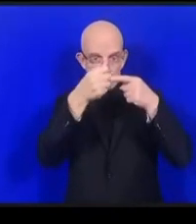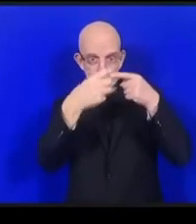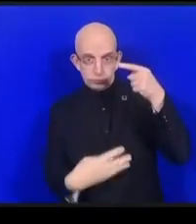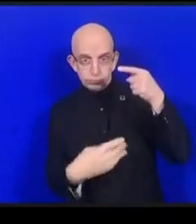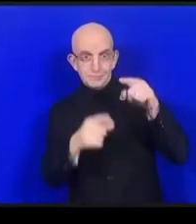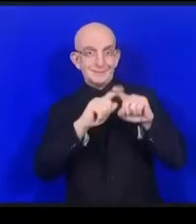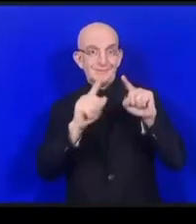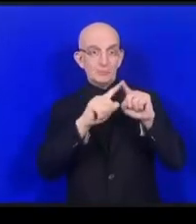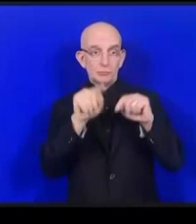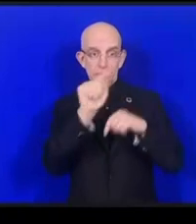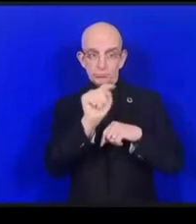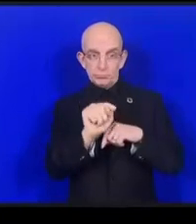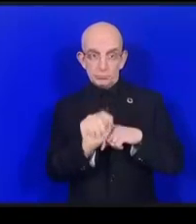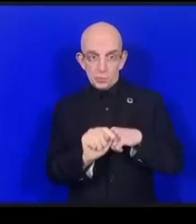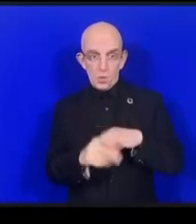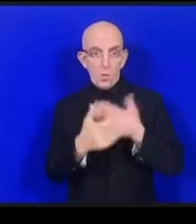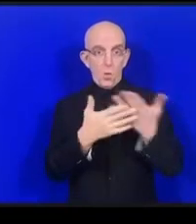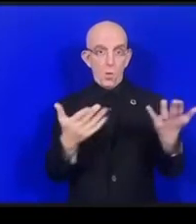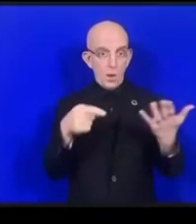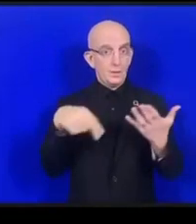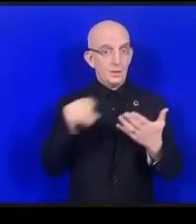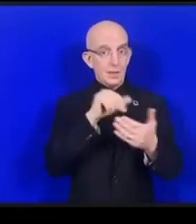вопрос в